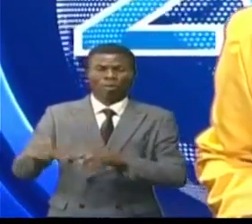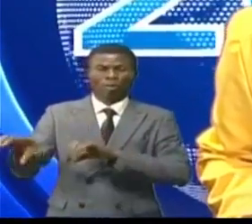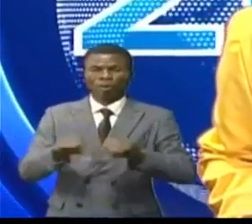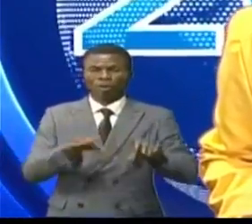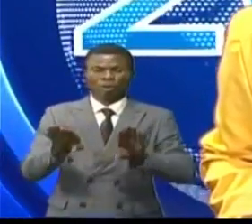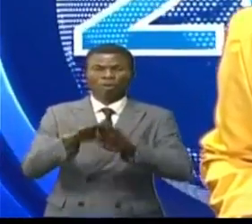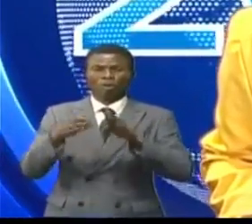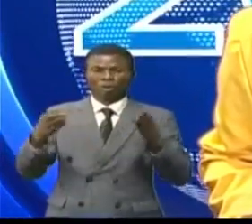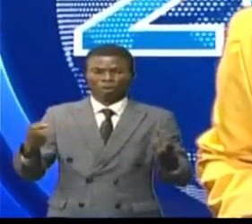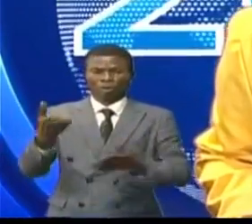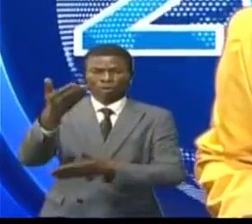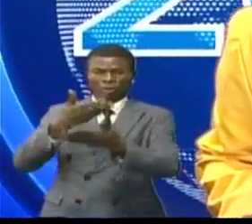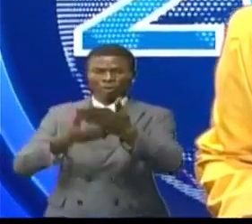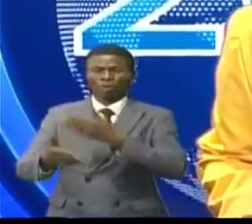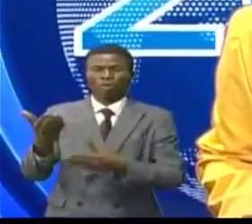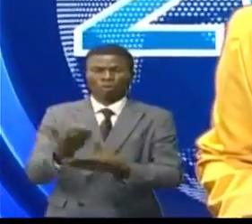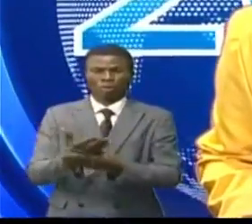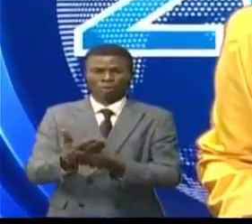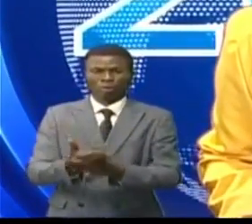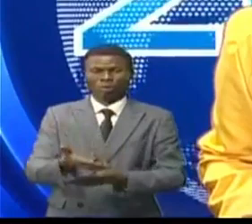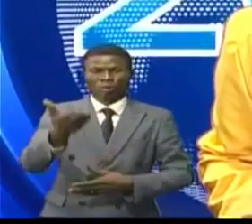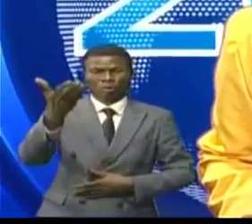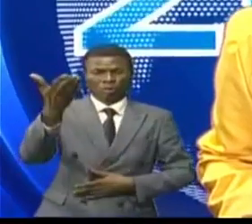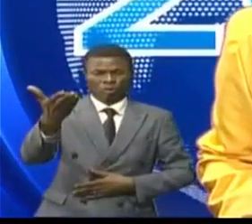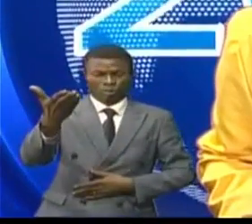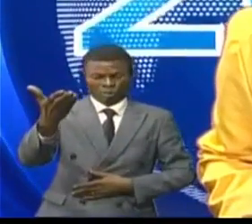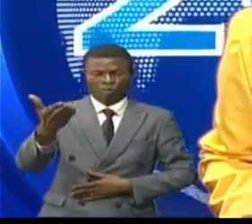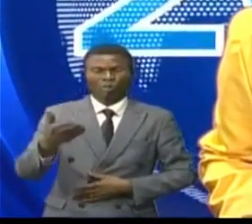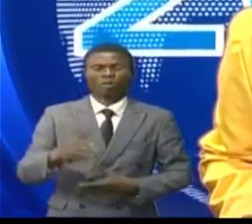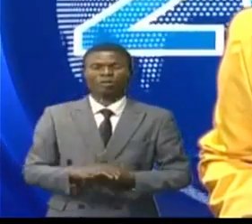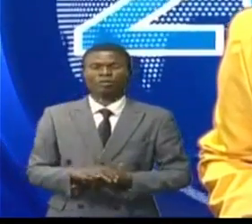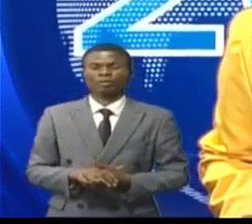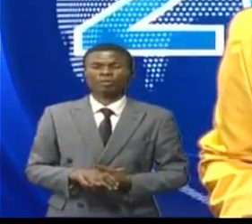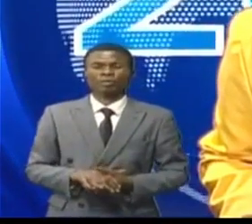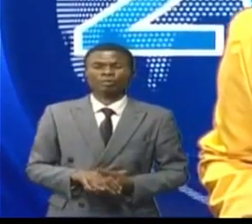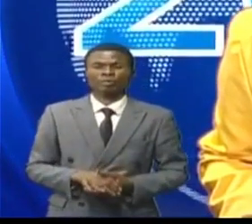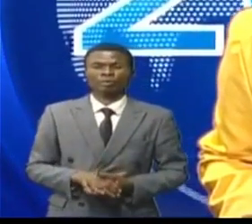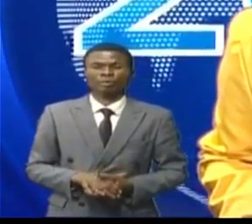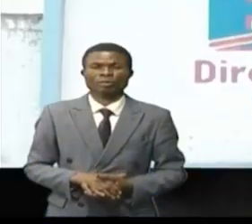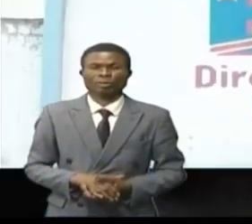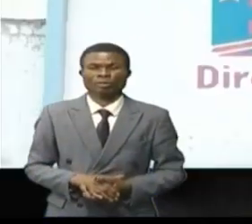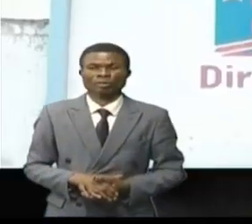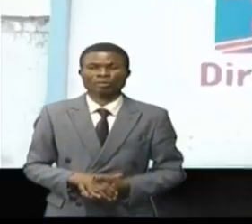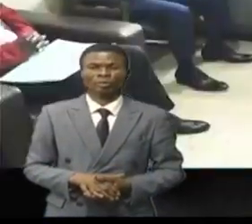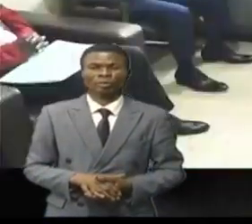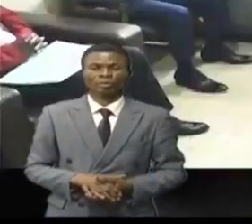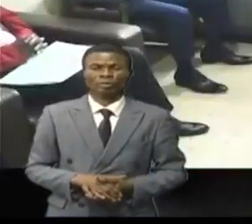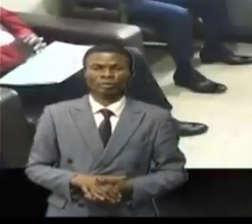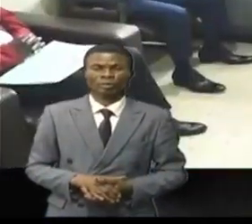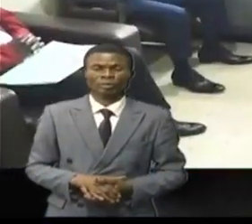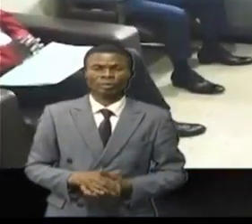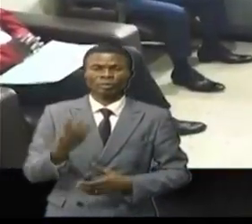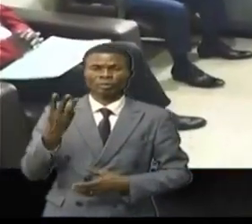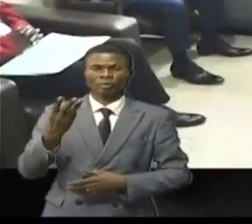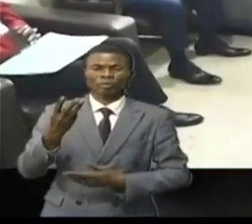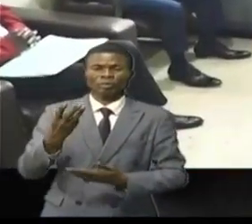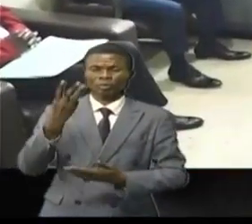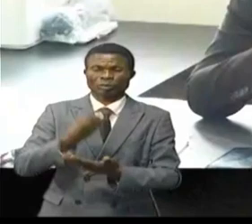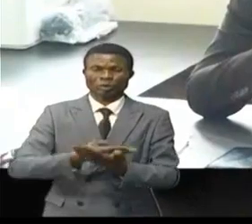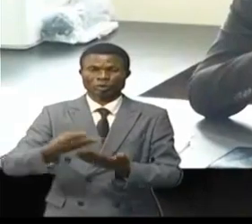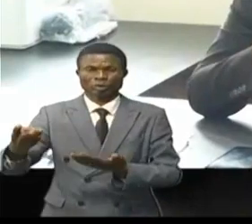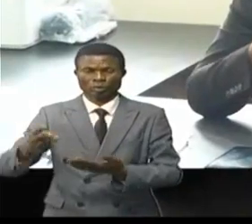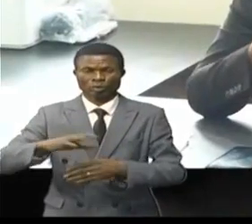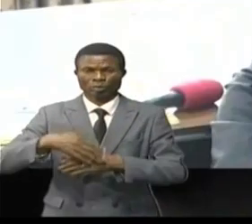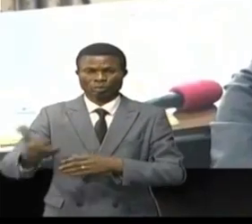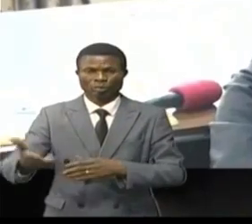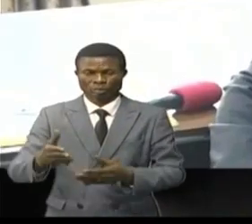de remise et reprise. William Tounakov, Tony Djuma pour le reportage. C'est après 3 semaines depuis sa nomination